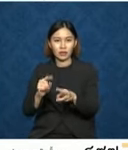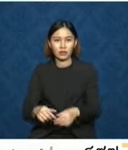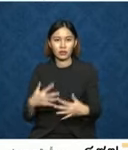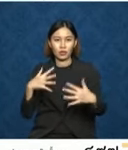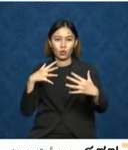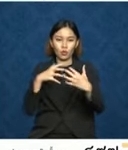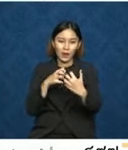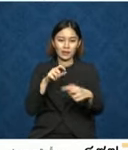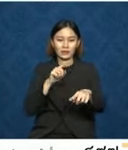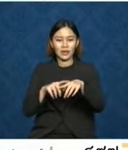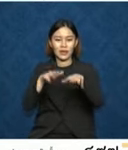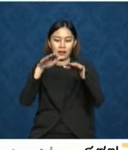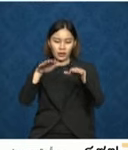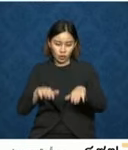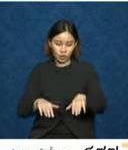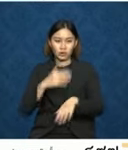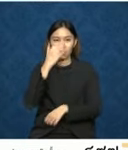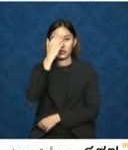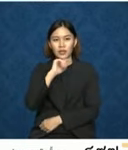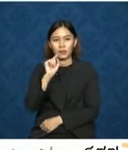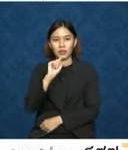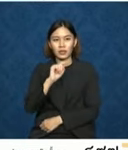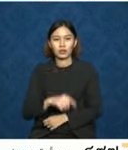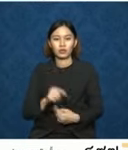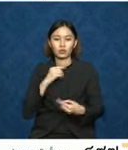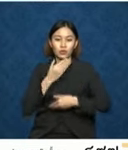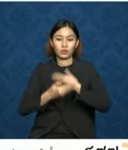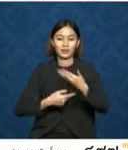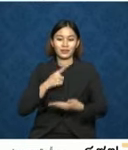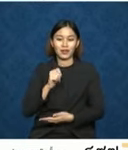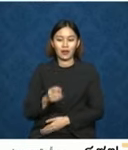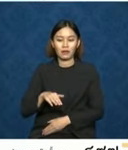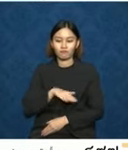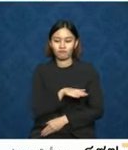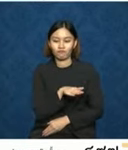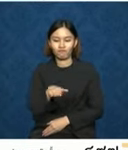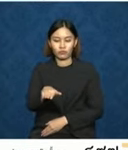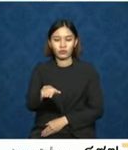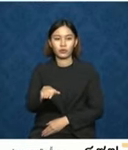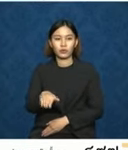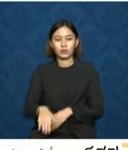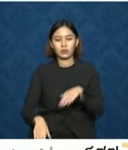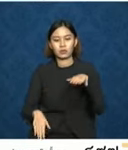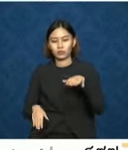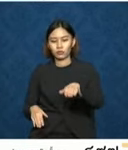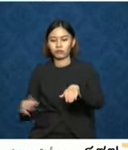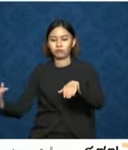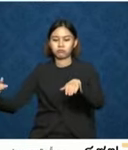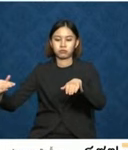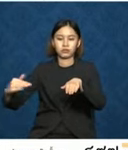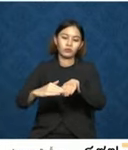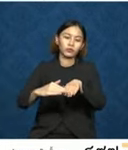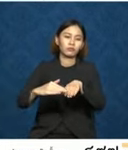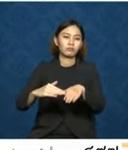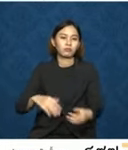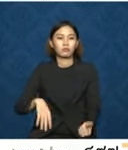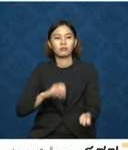อุบัติเหตุให้ได้อันเนื่องมาจากรถที่ออกจากตลาดสดแล้วก็รถที่วิ่งทางตรงปรากฏว่าเกิด